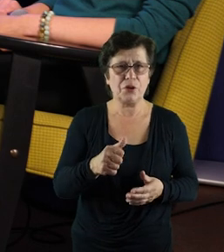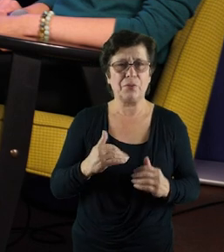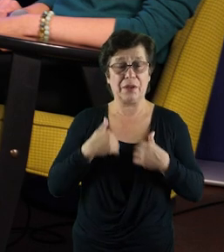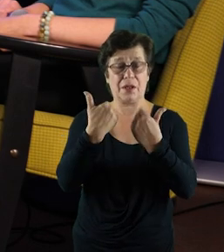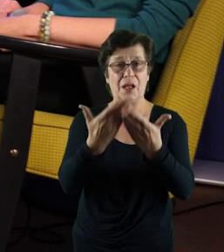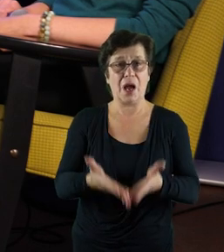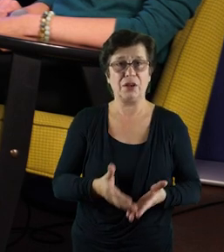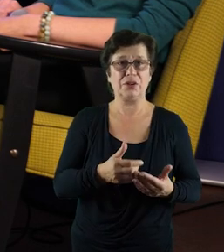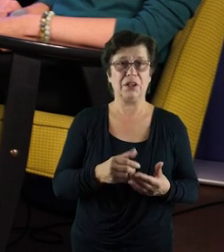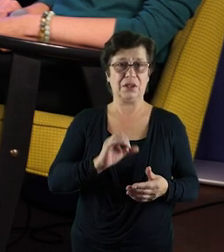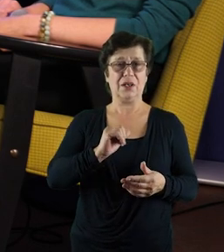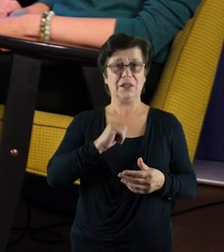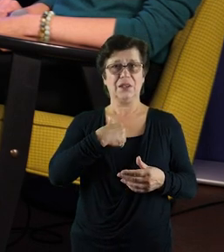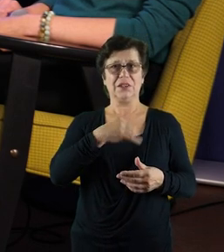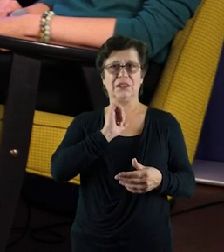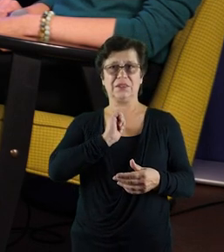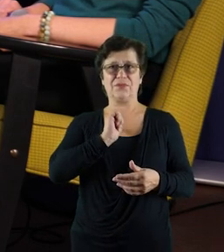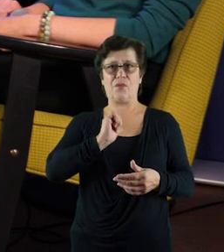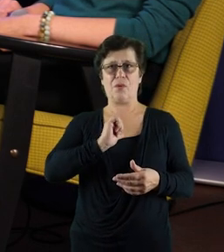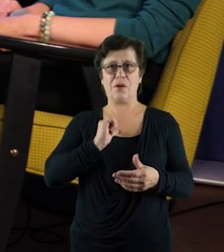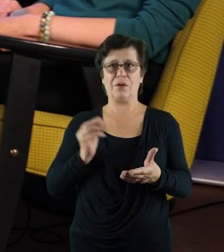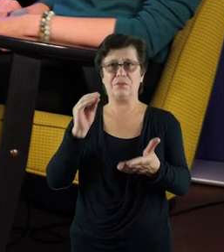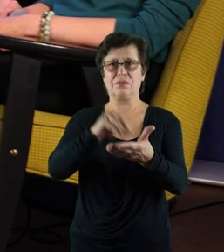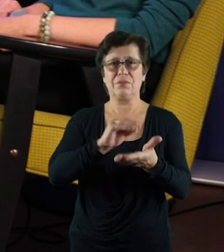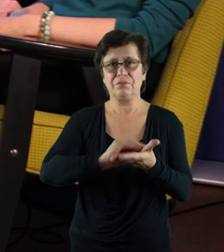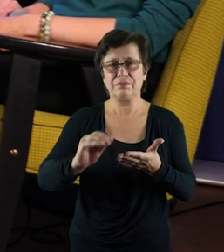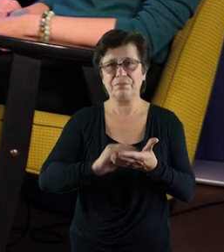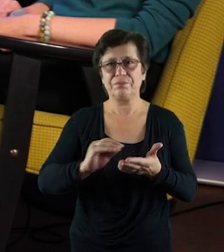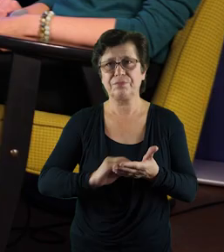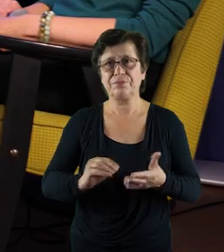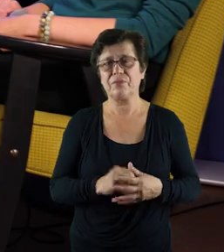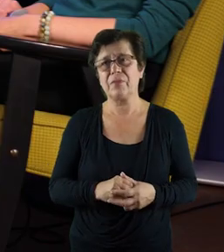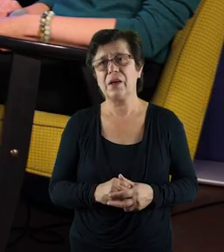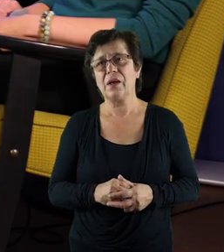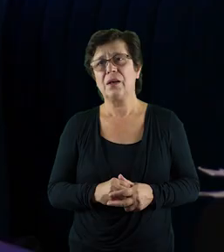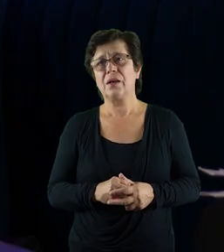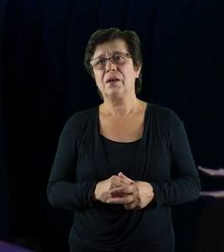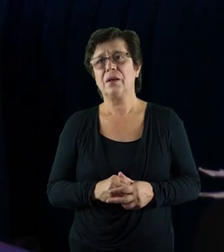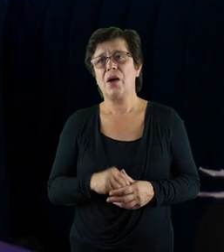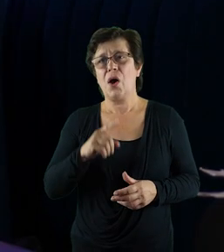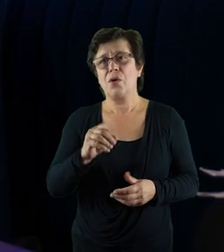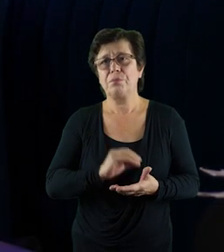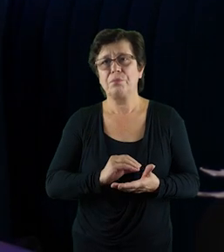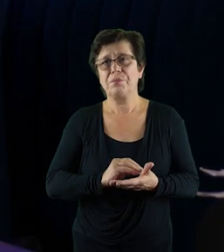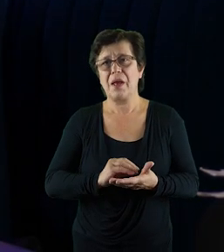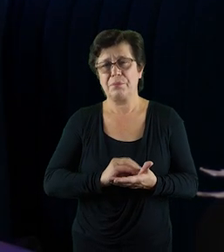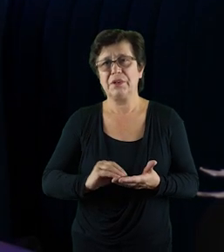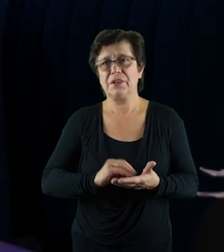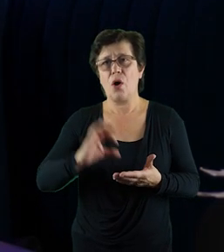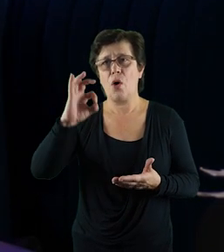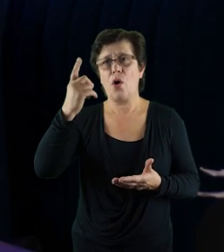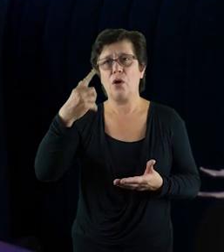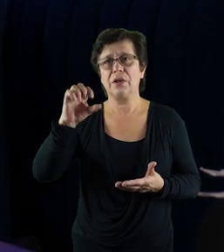No, przede wszystkim opublikował tę taką kontrowersyjną odę do turpistów, która